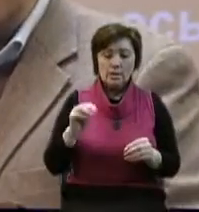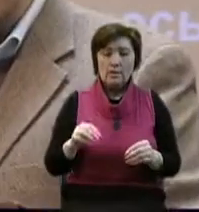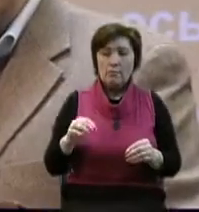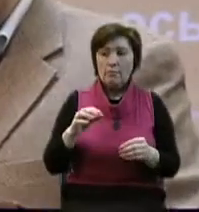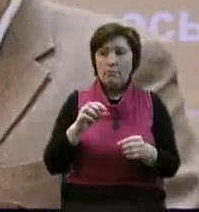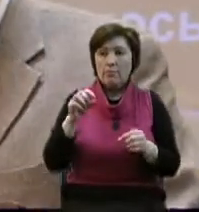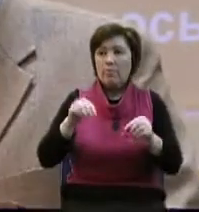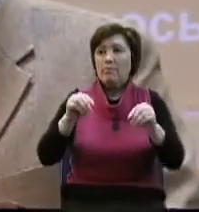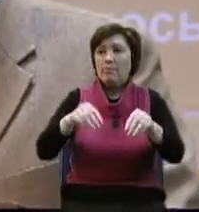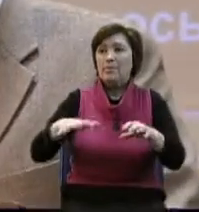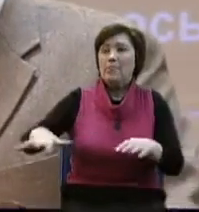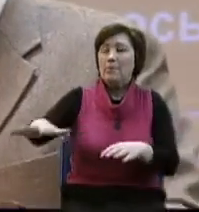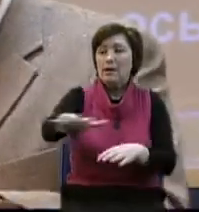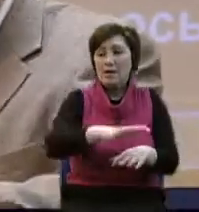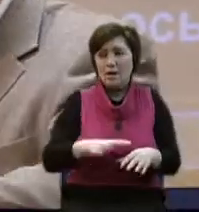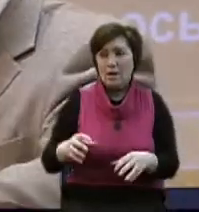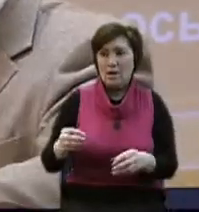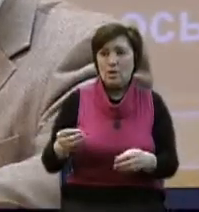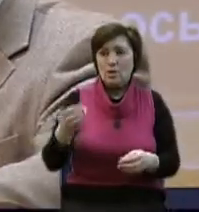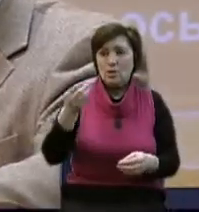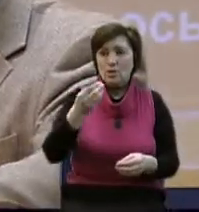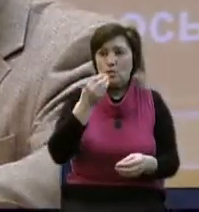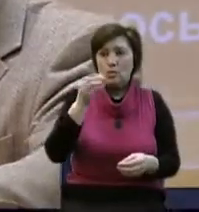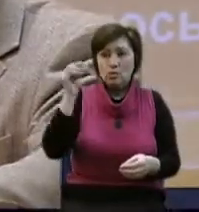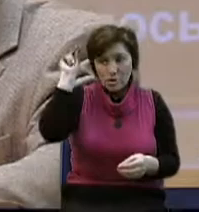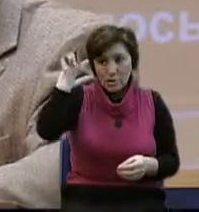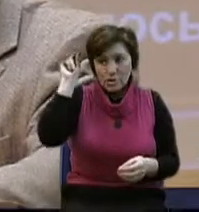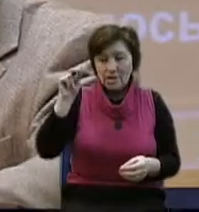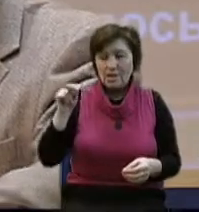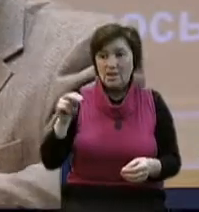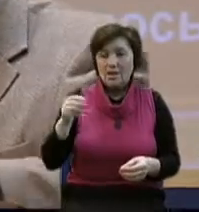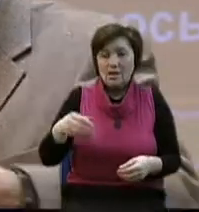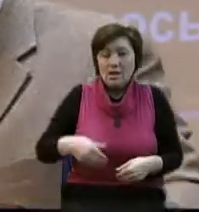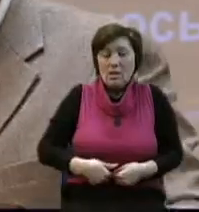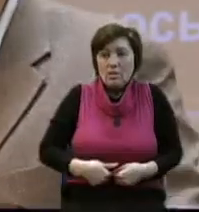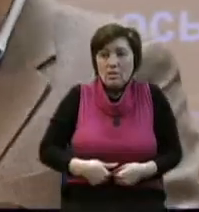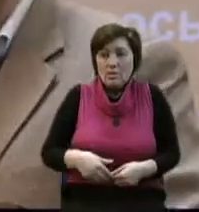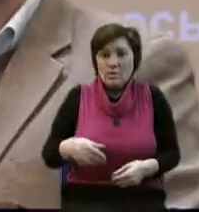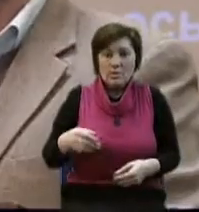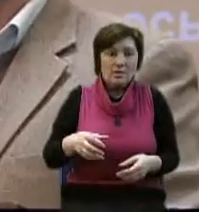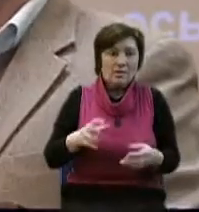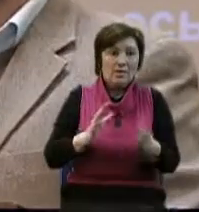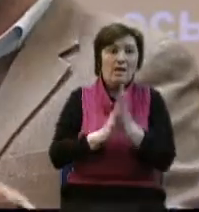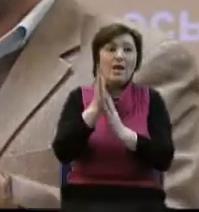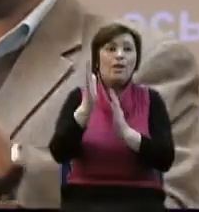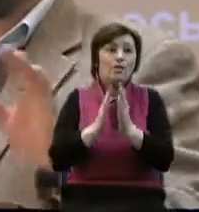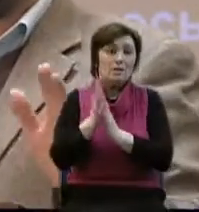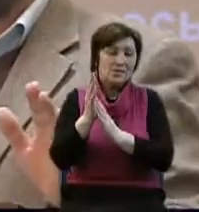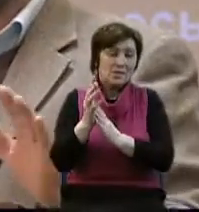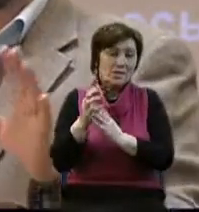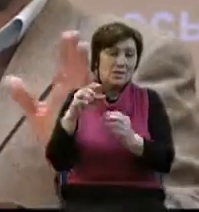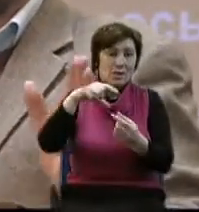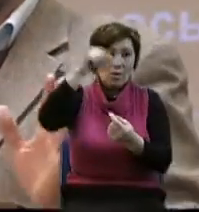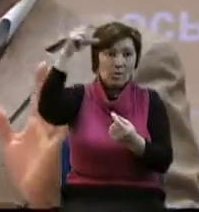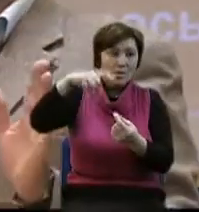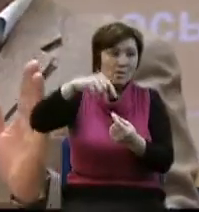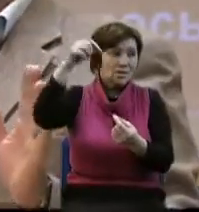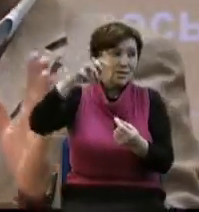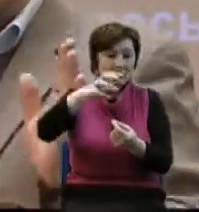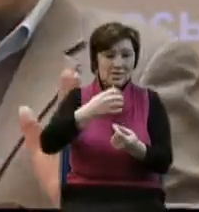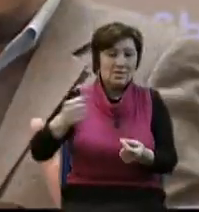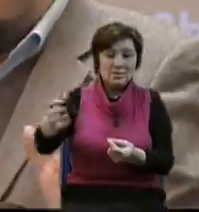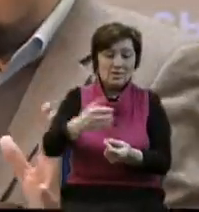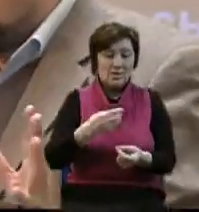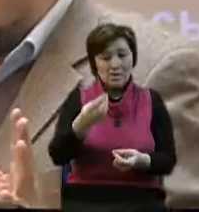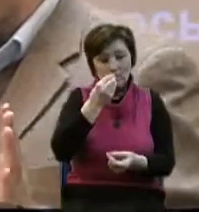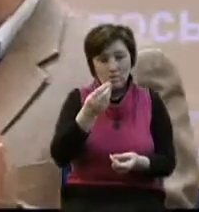срывать колосья и есть. Итак, мы видим, что Иисус проходил в субботу вместе с учениками с засеянными полями.